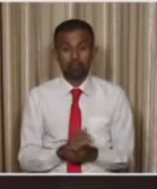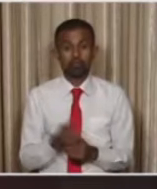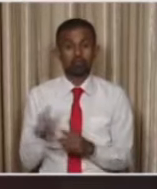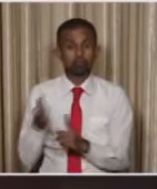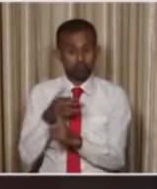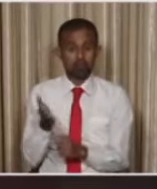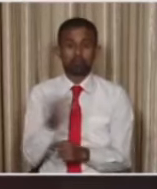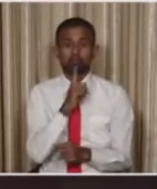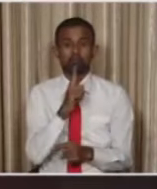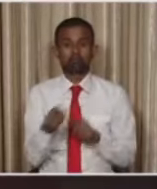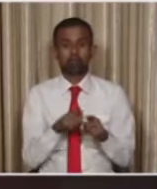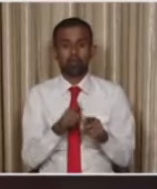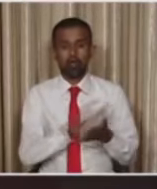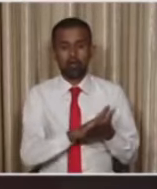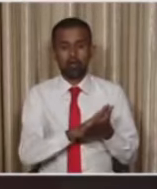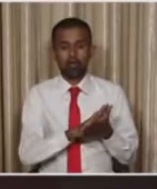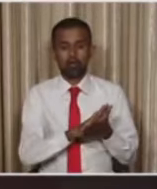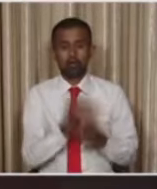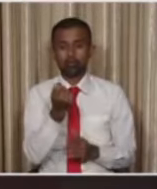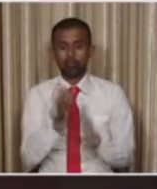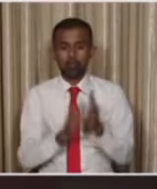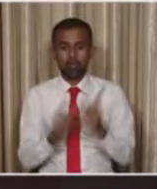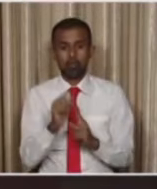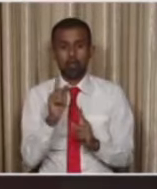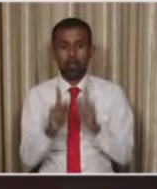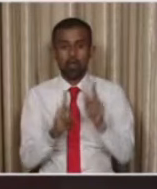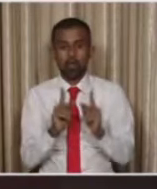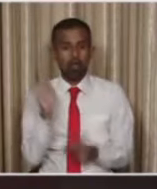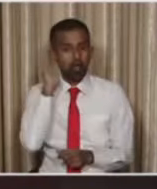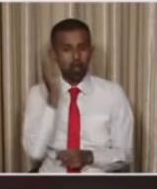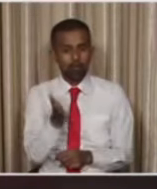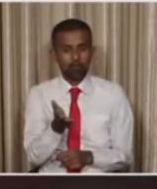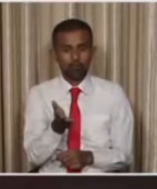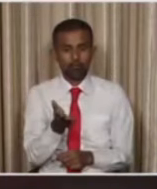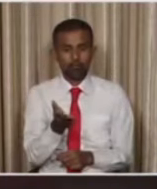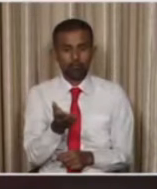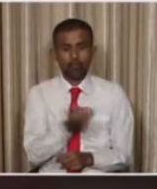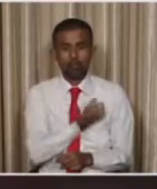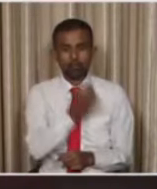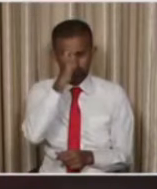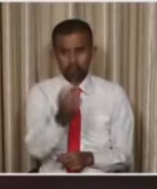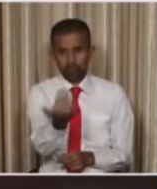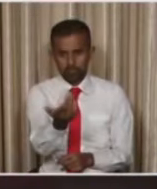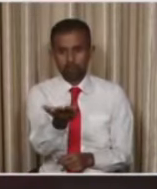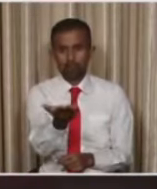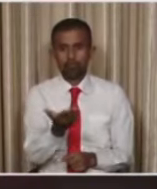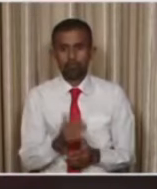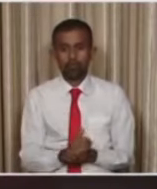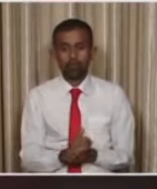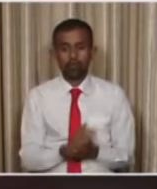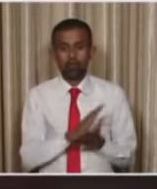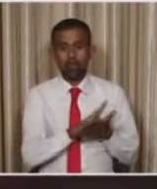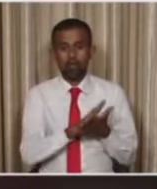ජේපී කුවාම හඳුන් නැති මුදල් ඇමතිගේ කතා ටික ඇහුවනම් මේ ටිකේ දොස්තර මහත්තයා කියන්නකො නවනන්ද බන්දුතුමා ඈ හඳුන්